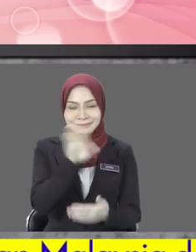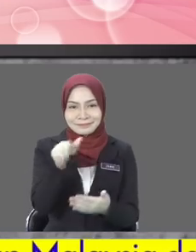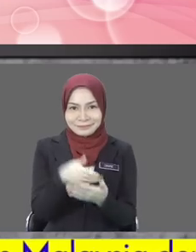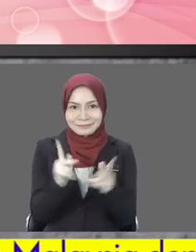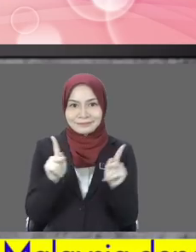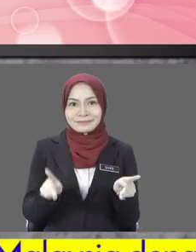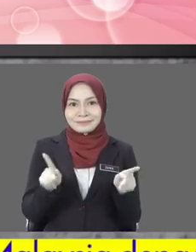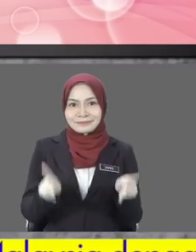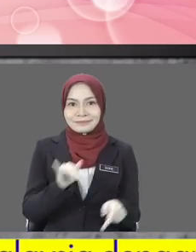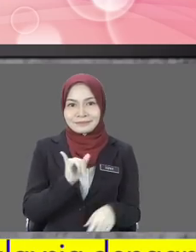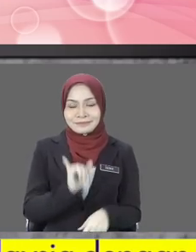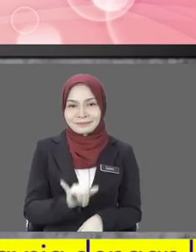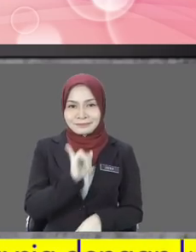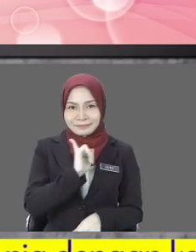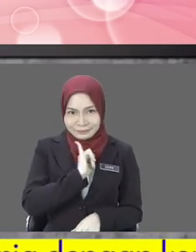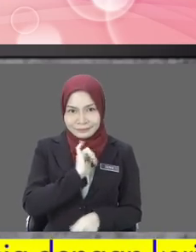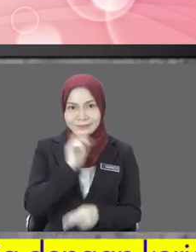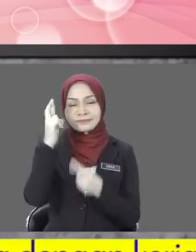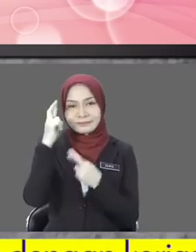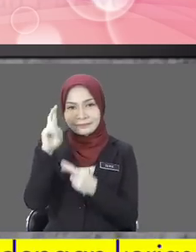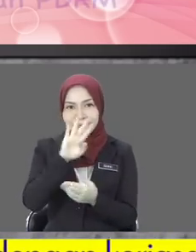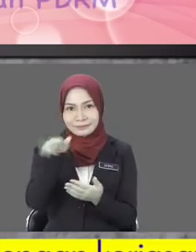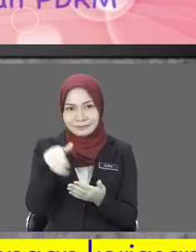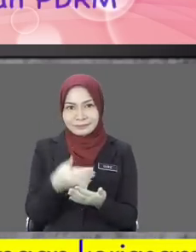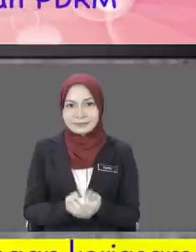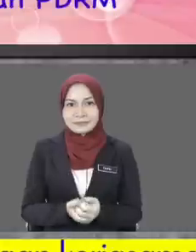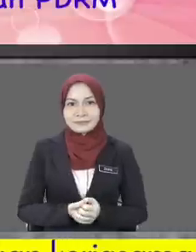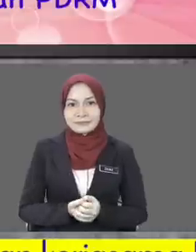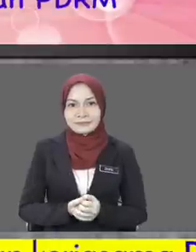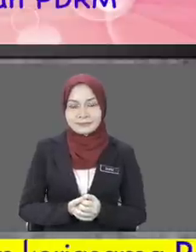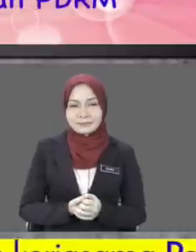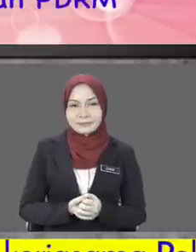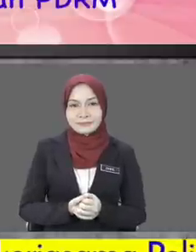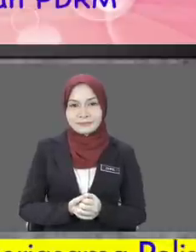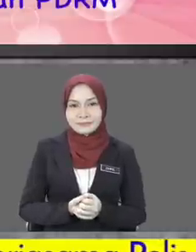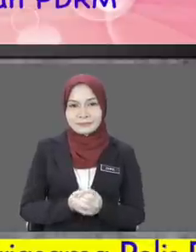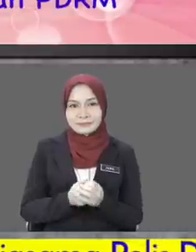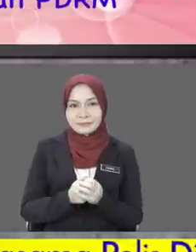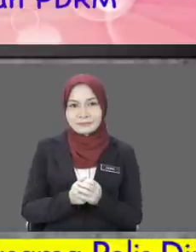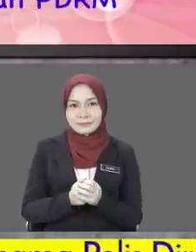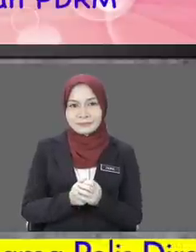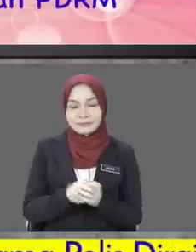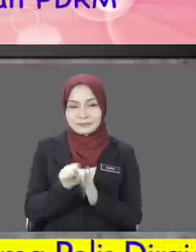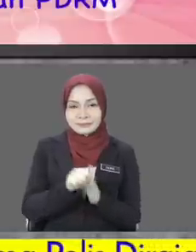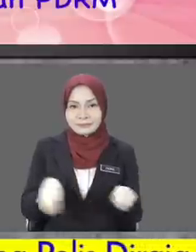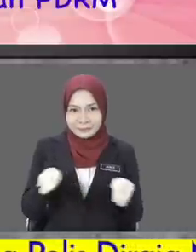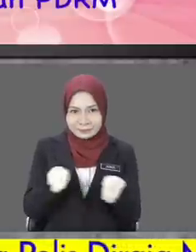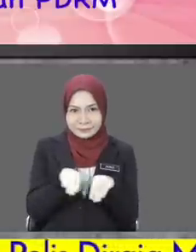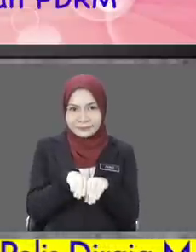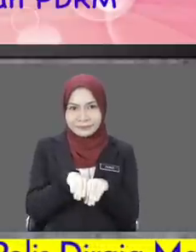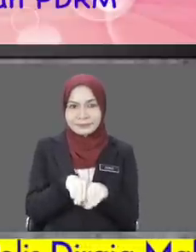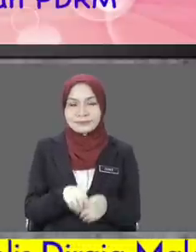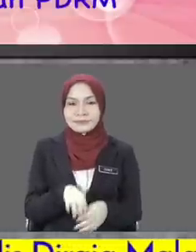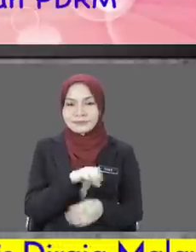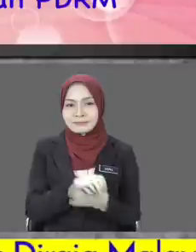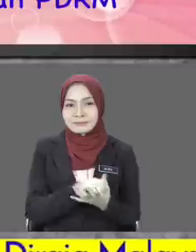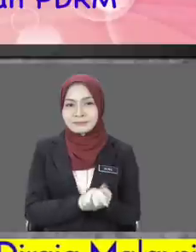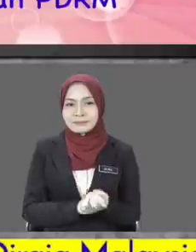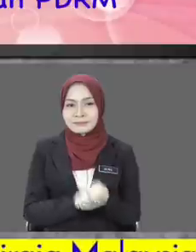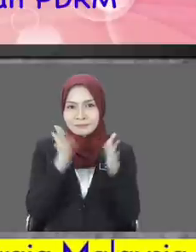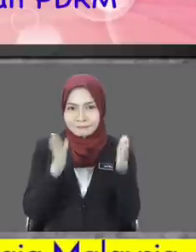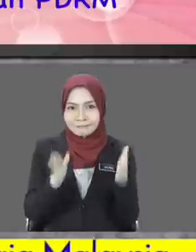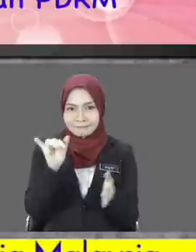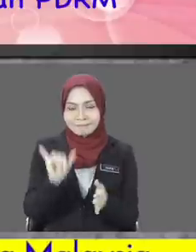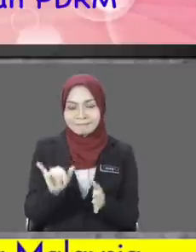yang dihormati sekalian sebagai pegawai psikologi yang bertugas di bagian Sesetan seksual wanita